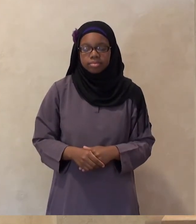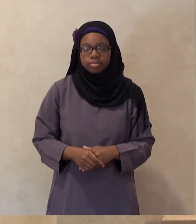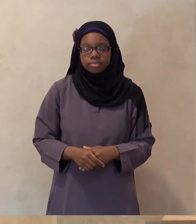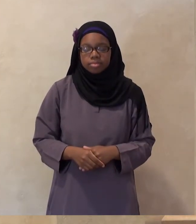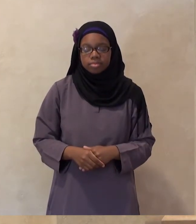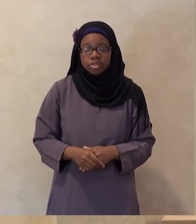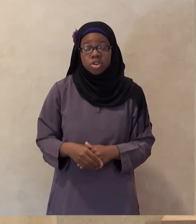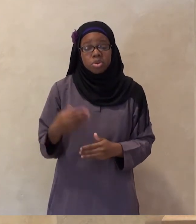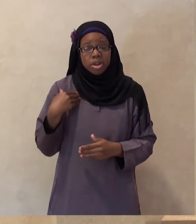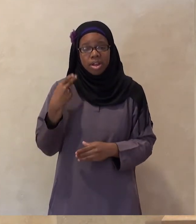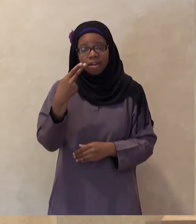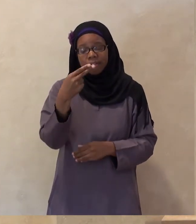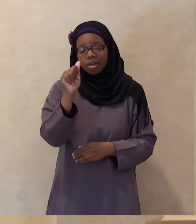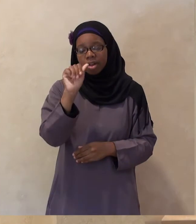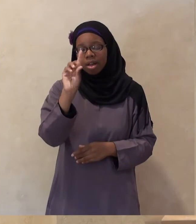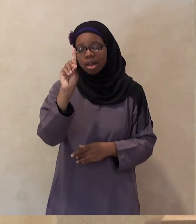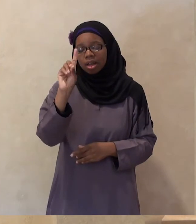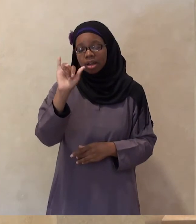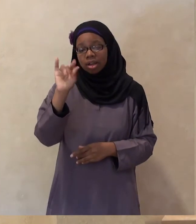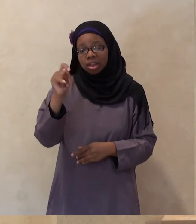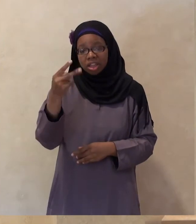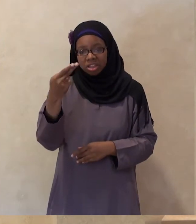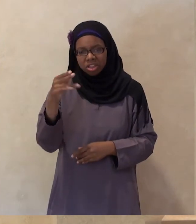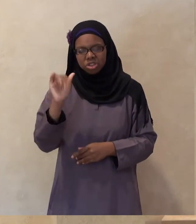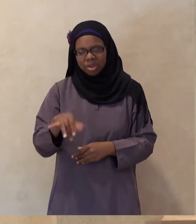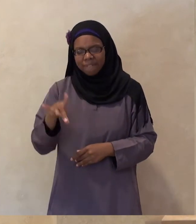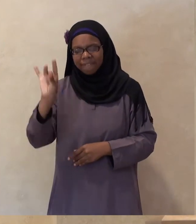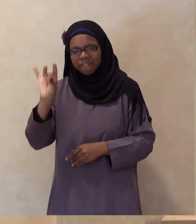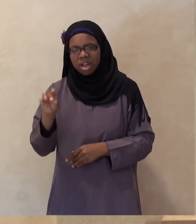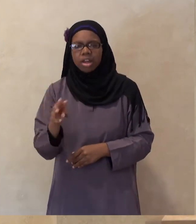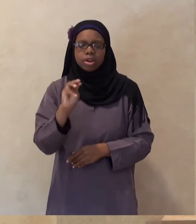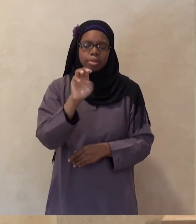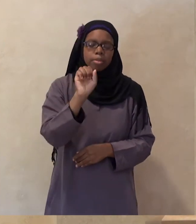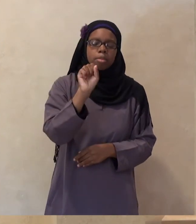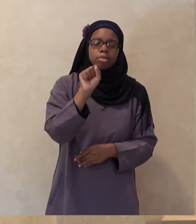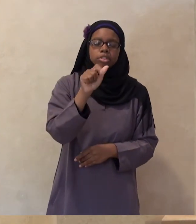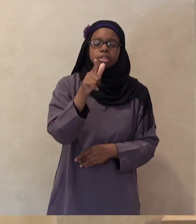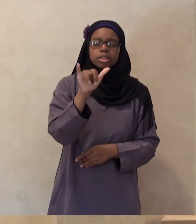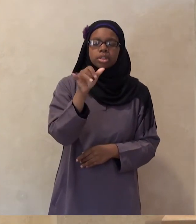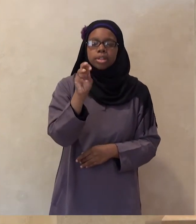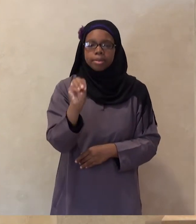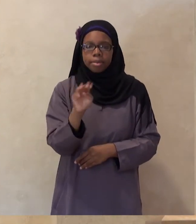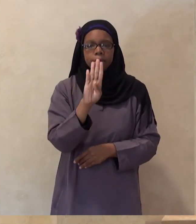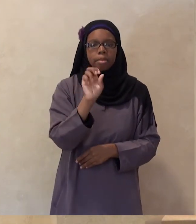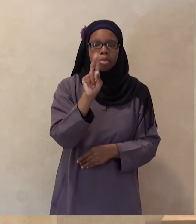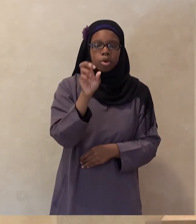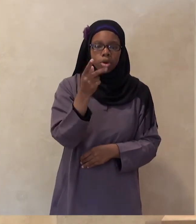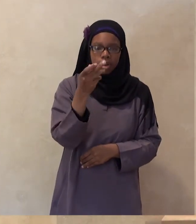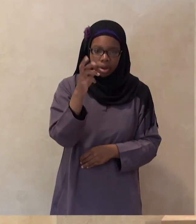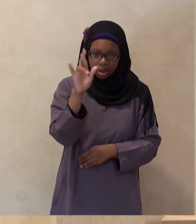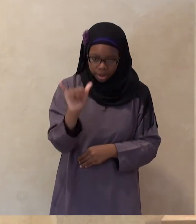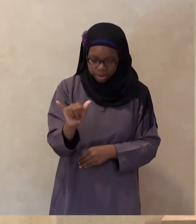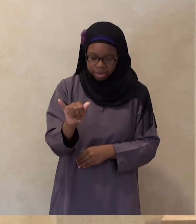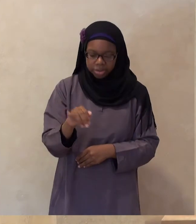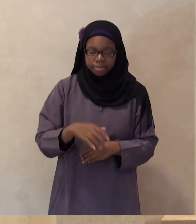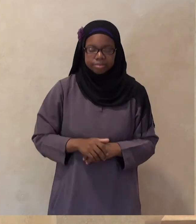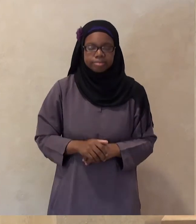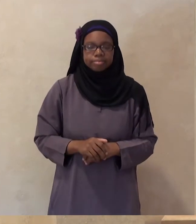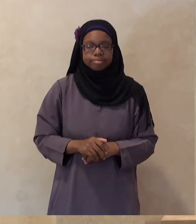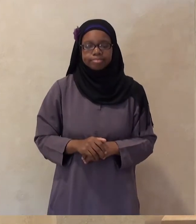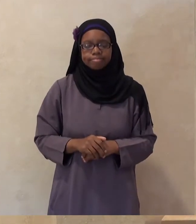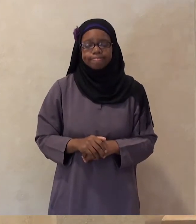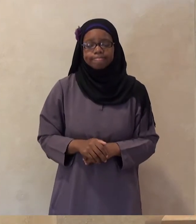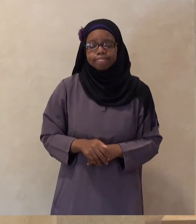Sahih al-Bukhari, Sahih al-Muslim, Abu Dawood, Imam Nasai rahmatullah alayhi has also recorded the same hadith. Aisha